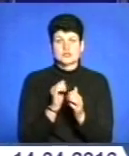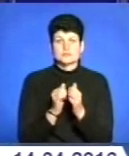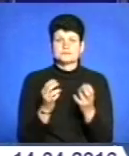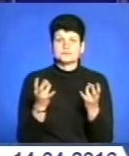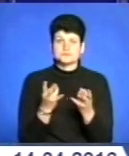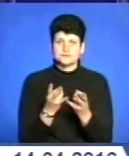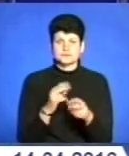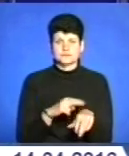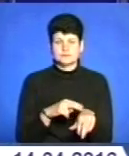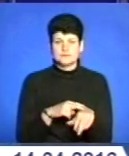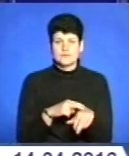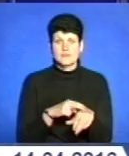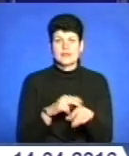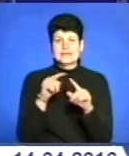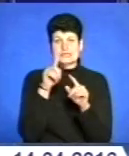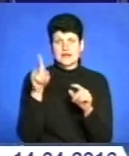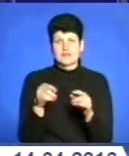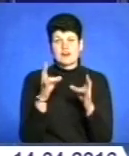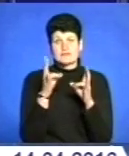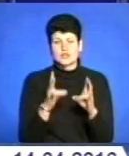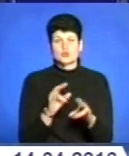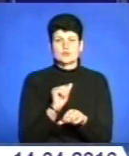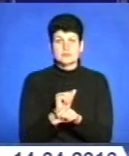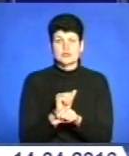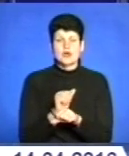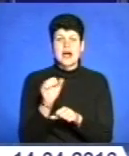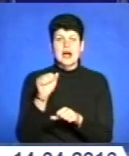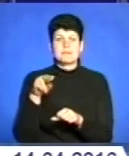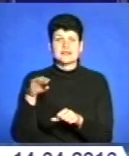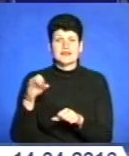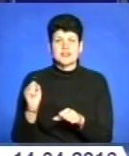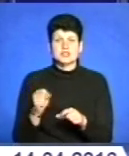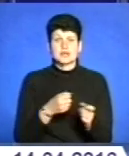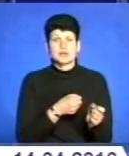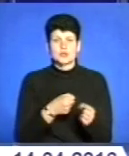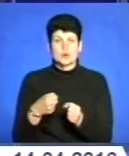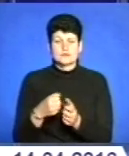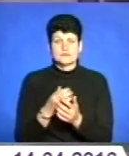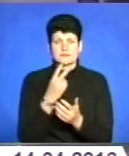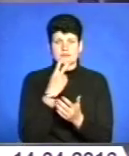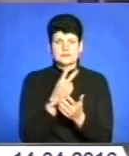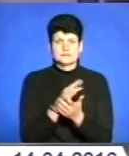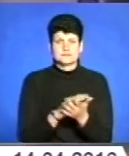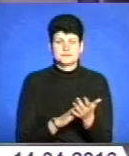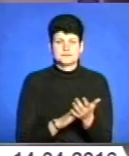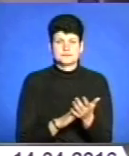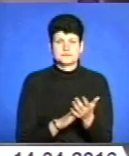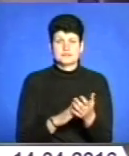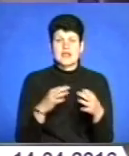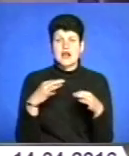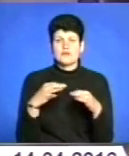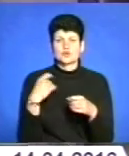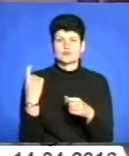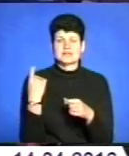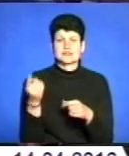нагоді. Знаків аварійної зупинки, аптечок, вогнегасників, буксирувальних тросів. Більше дивимось далі. В автогосподарстві